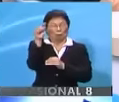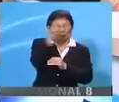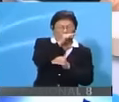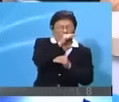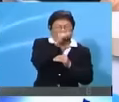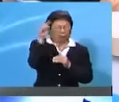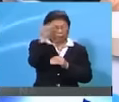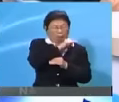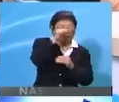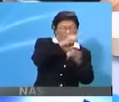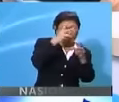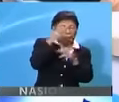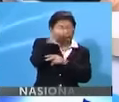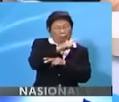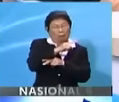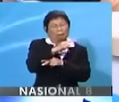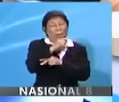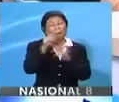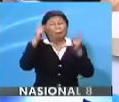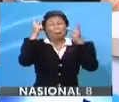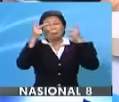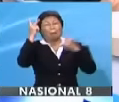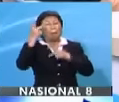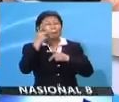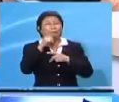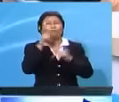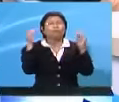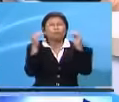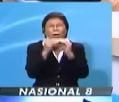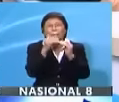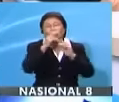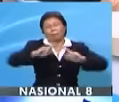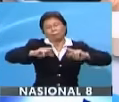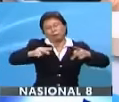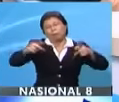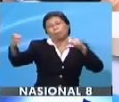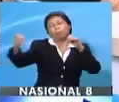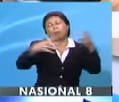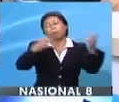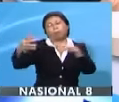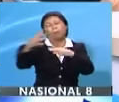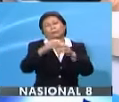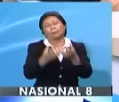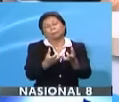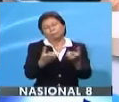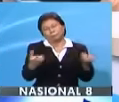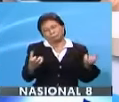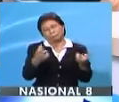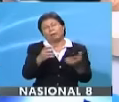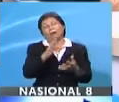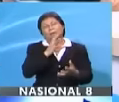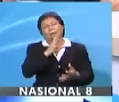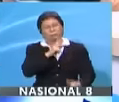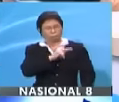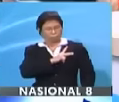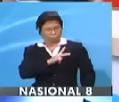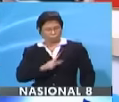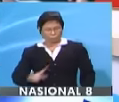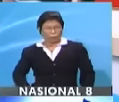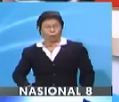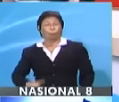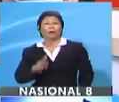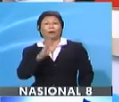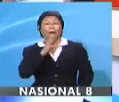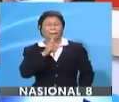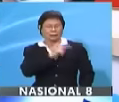berpolitik tidak wajar dan perlu dielakkan kerana ia hanya mengundang perbalahan dan perpecahan. Demikian titah yang di-Pertuan Agong Tuanku